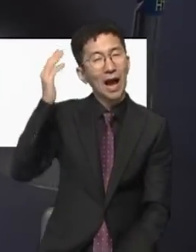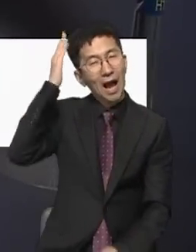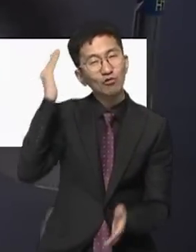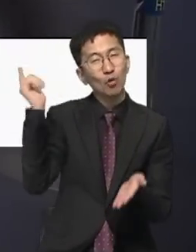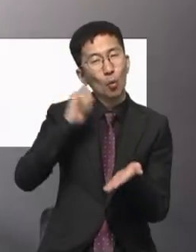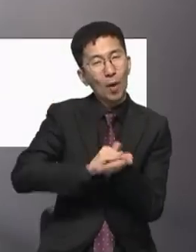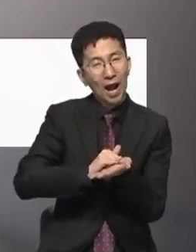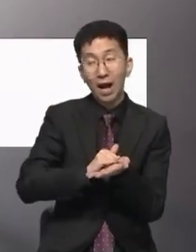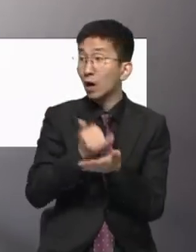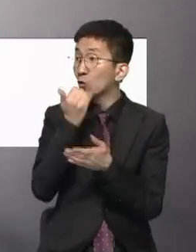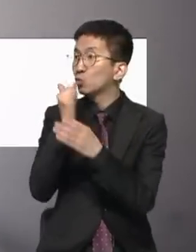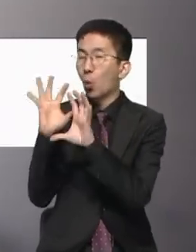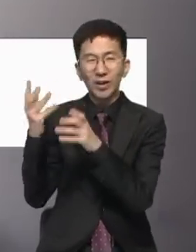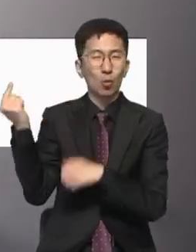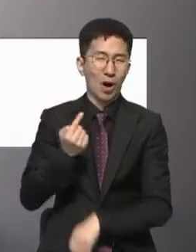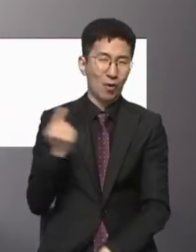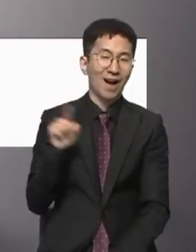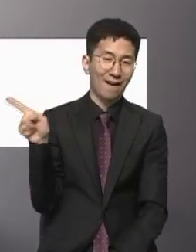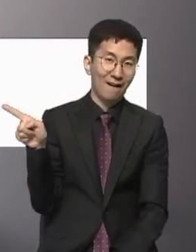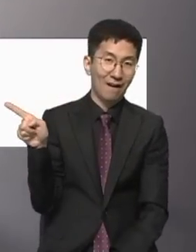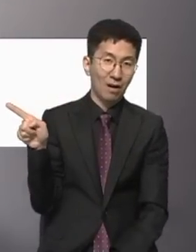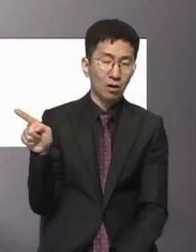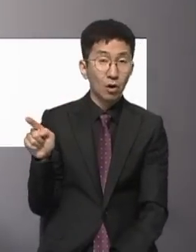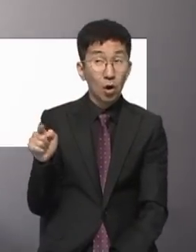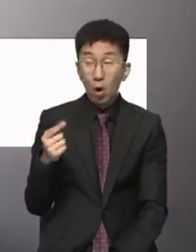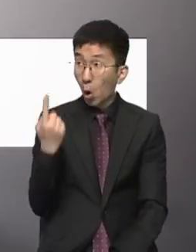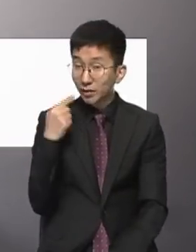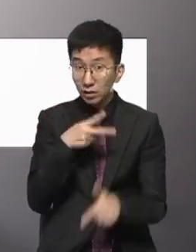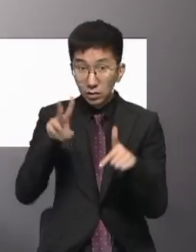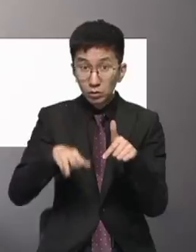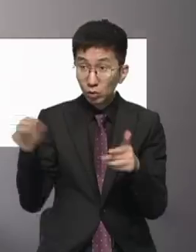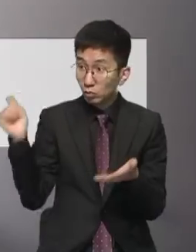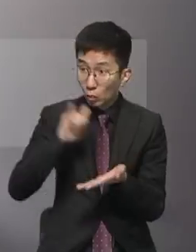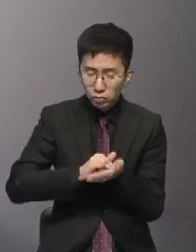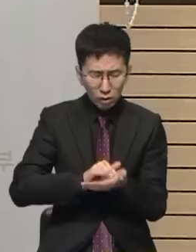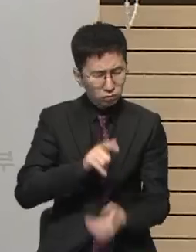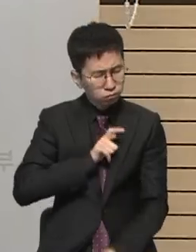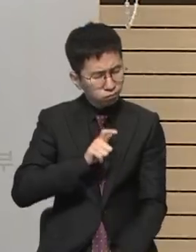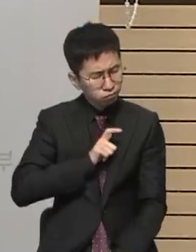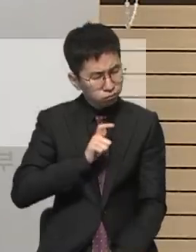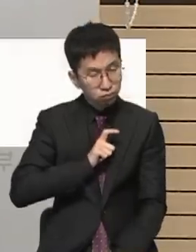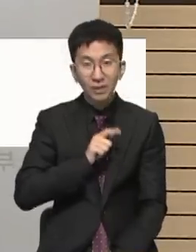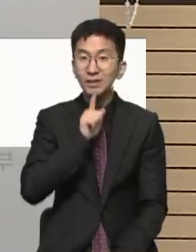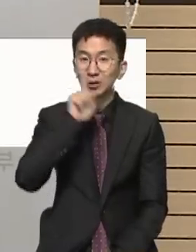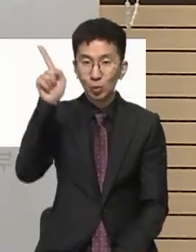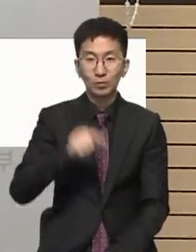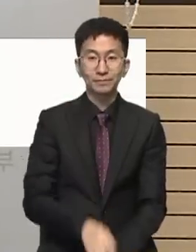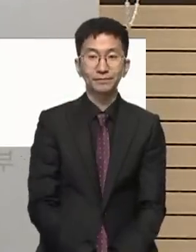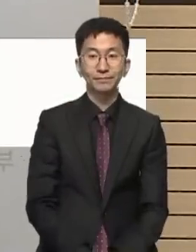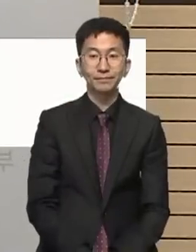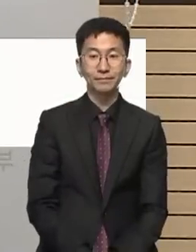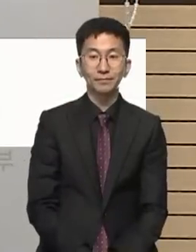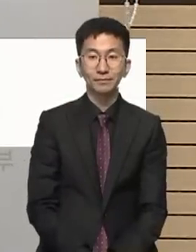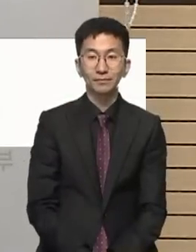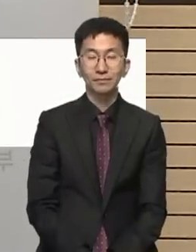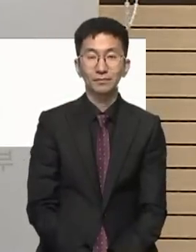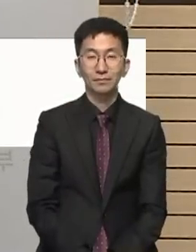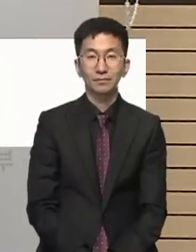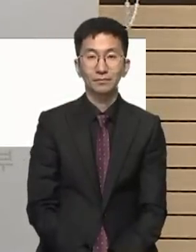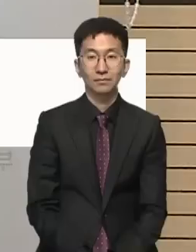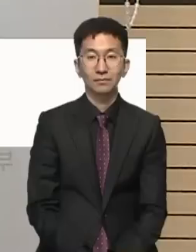인천국제공항에 도착해 본인이 직접 의심 증상을 신고했습니다 입국 쩐 6월 18일에